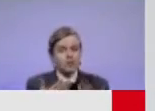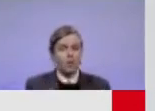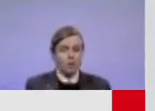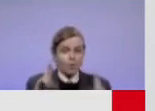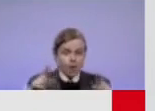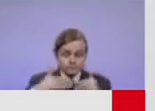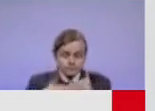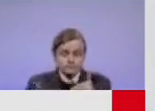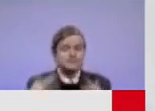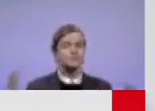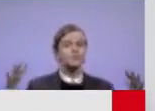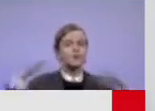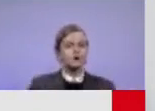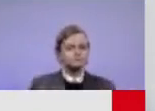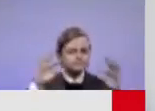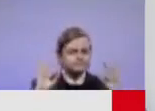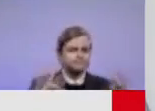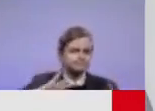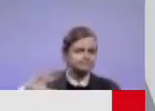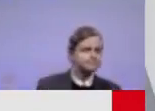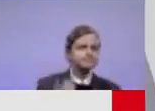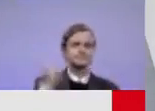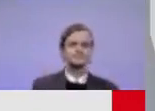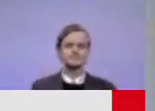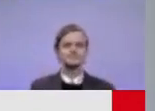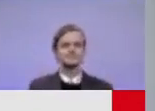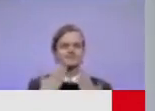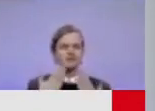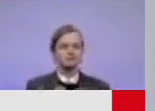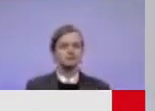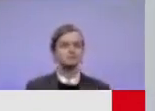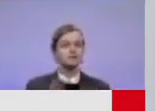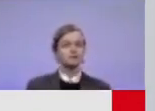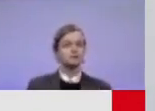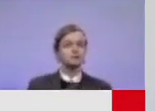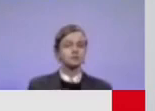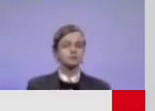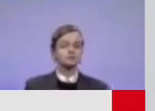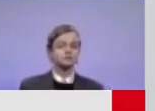și vă doresc lucrări încununate de succes la acest congres.